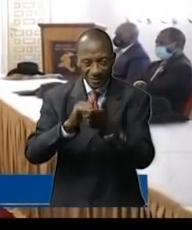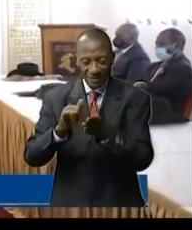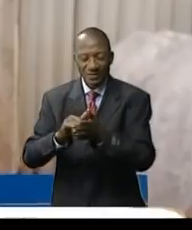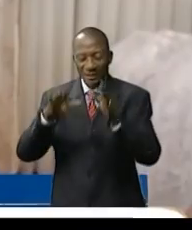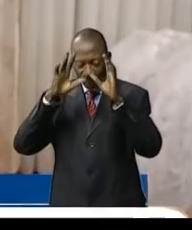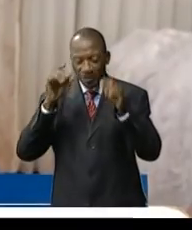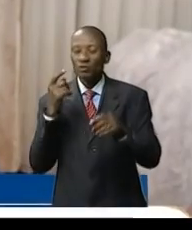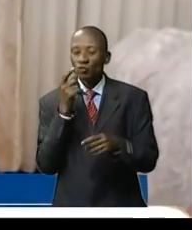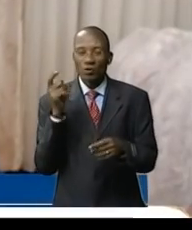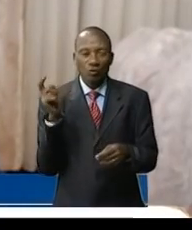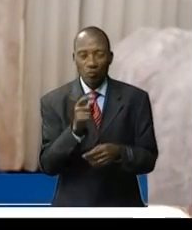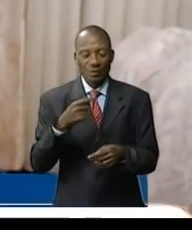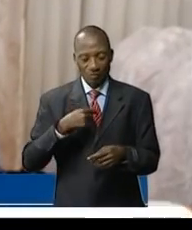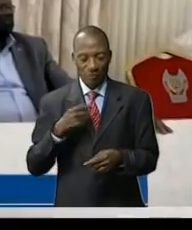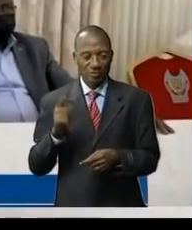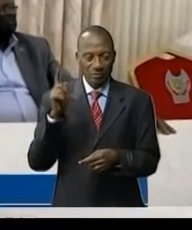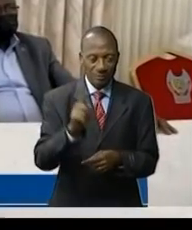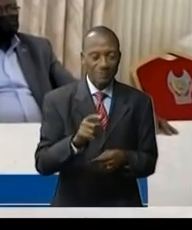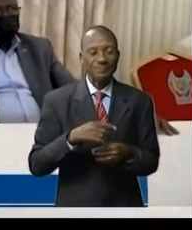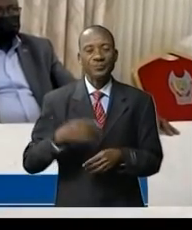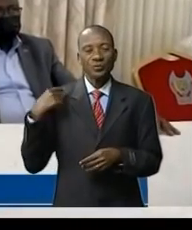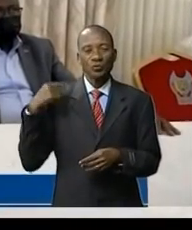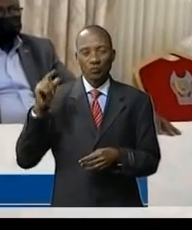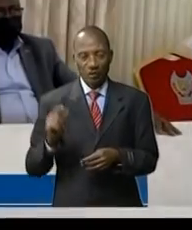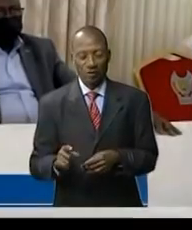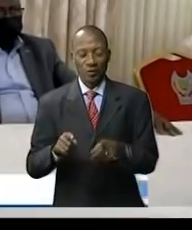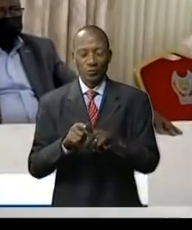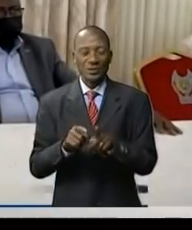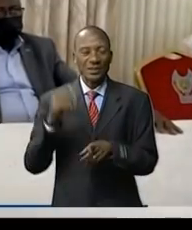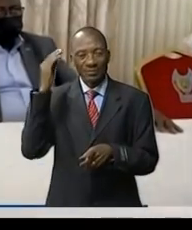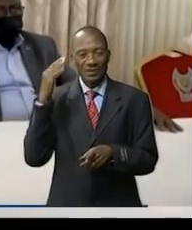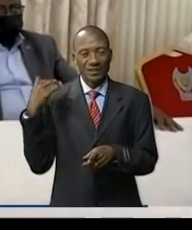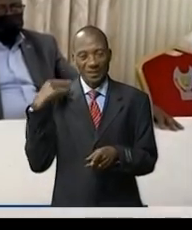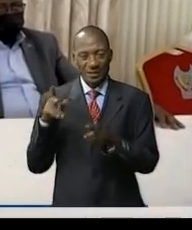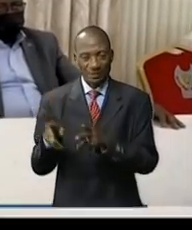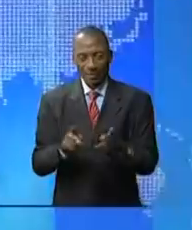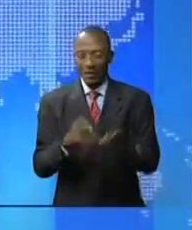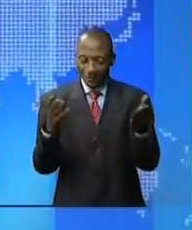L'annonce du gouverneur Jacques Kiaboula Katwe et du ministre d'État au plan Christian Mwando Simba.